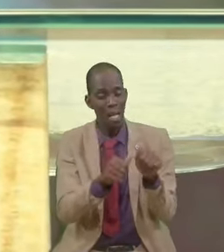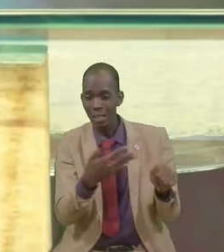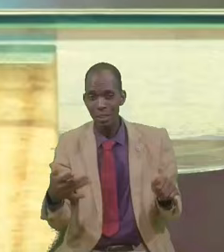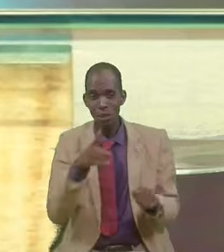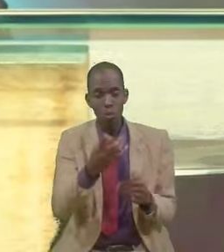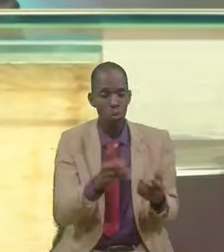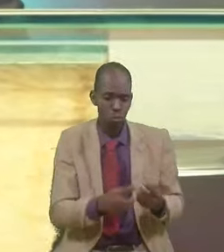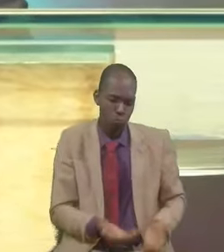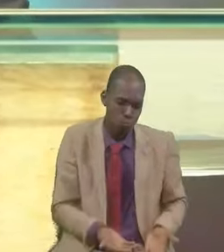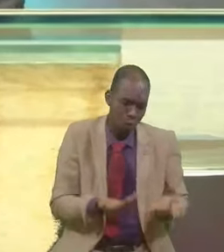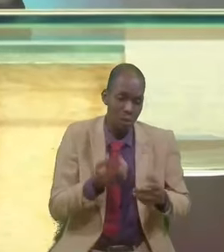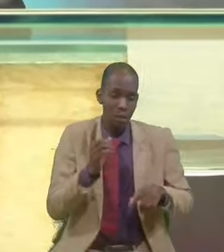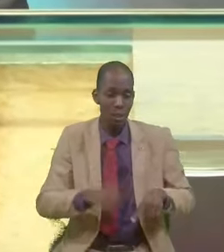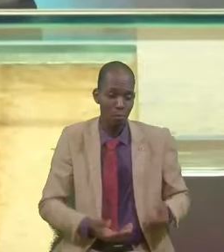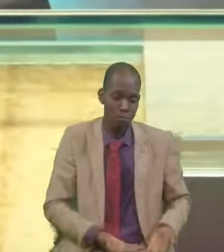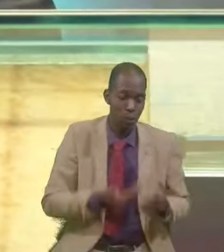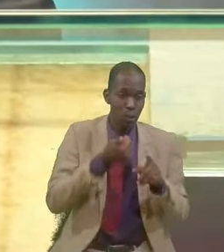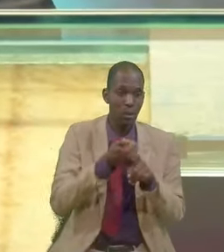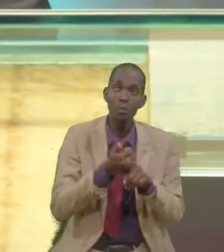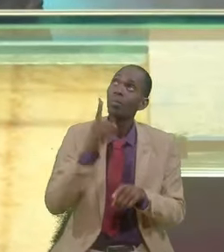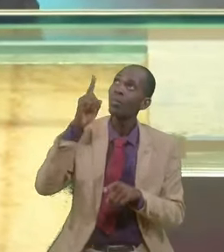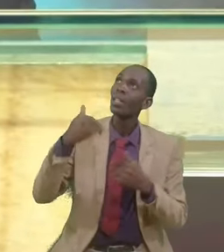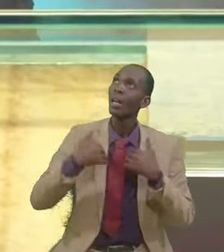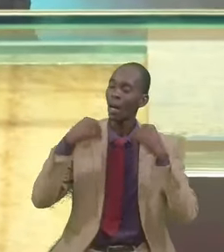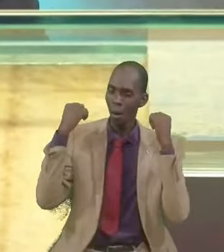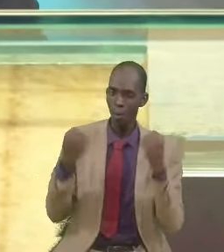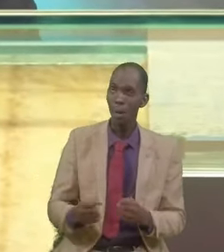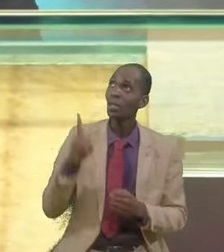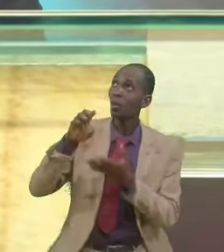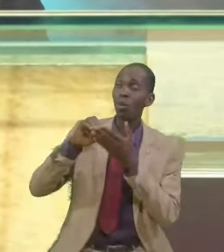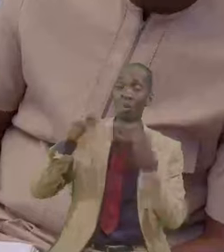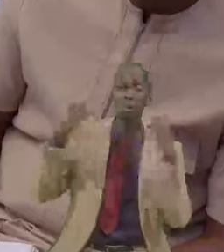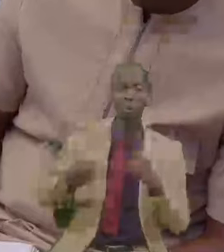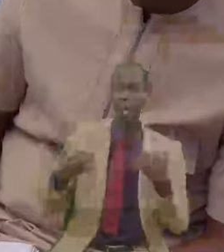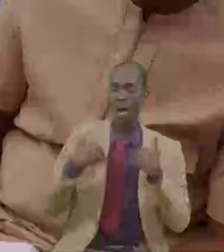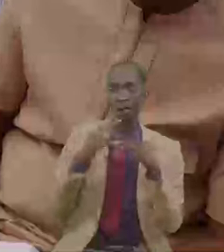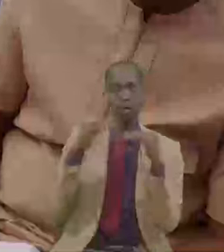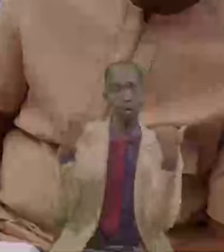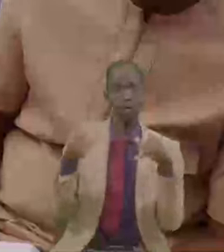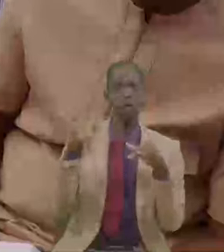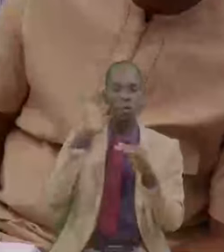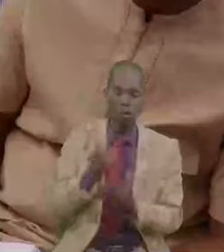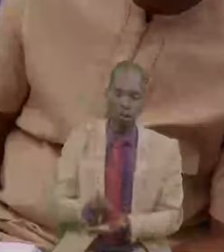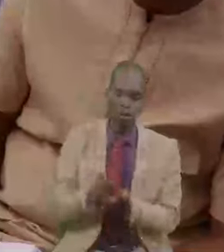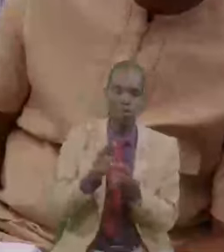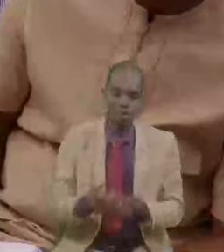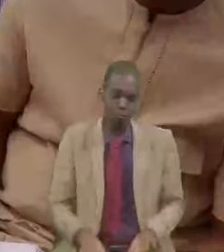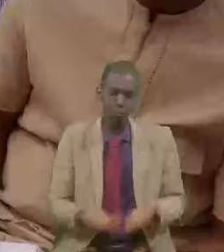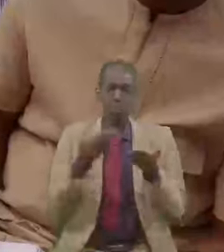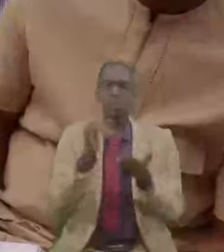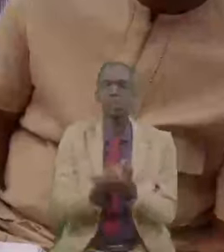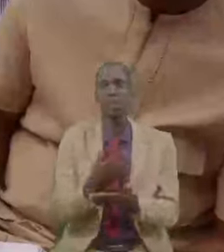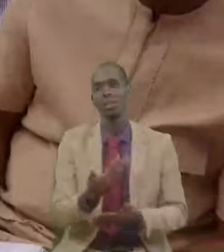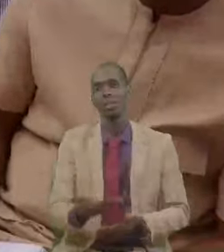porter, vous pouvez porter, vous voulez porter et vous êtes incapable, Dieu le Tout-Puissant va vous le porter. Il n'y a pas